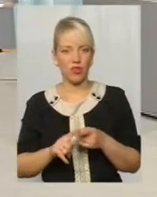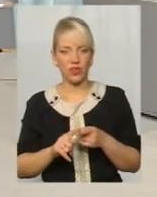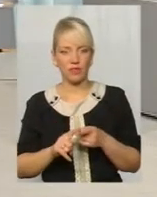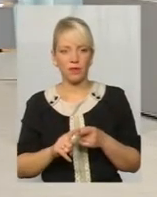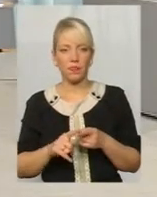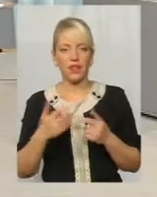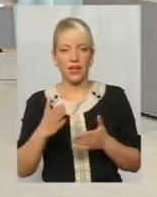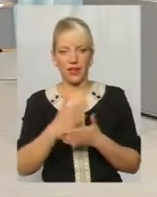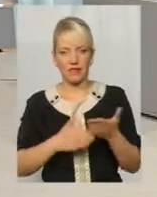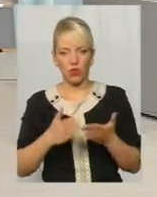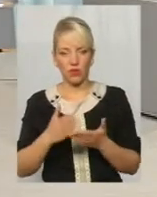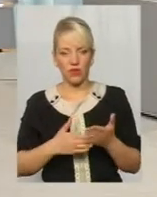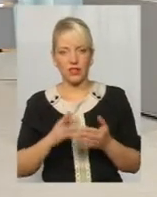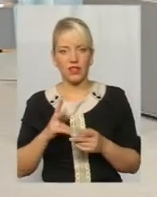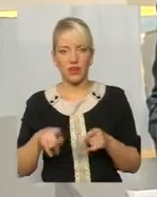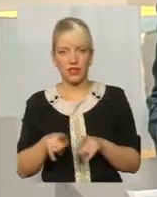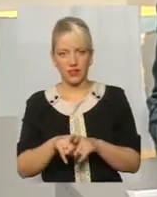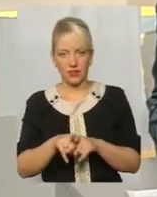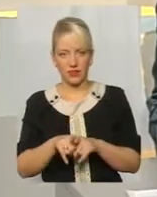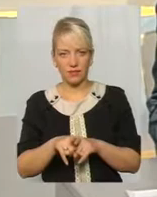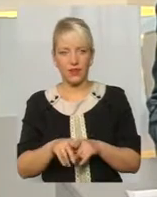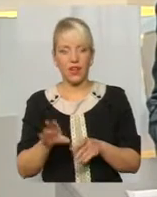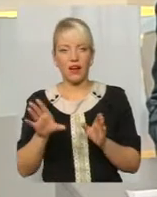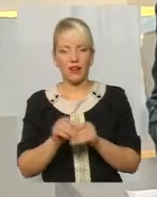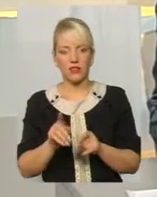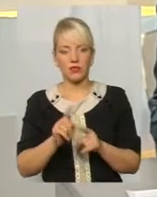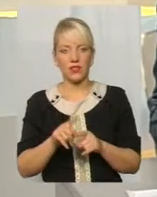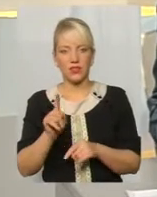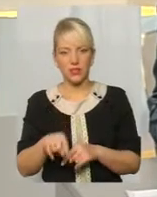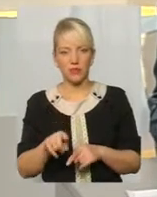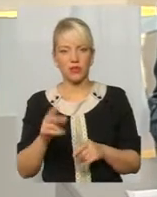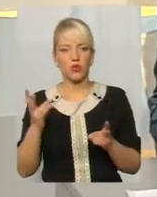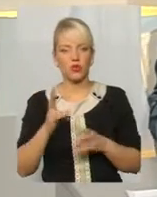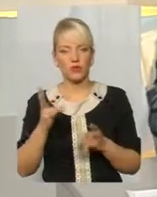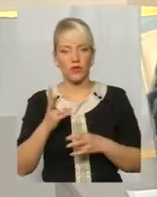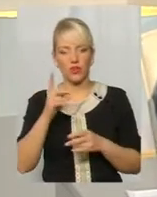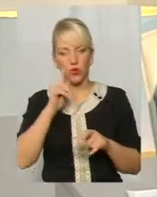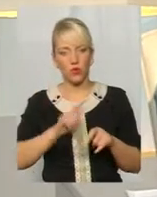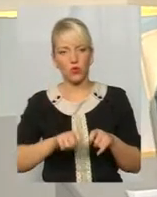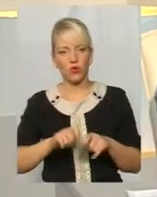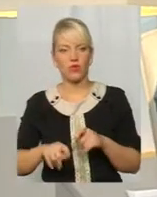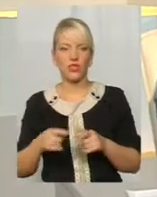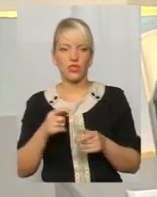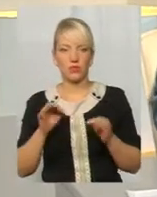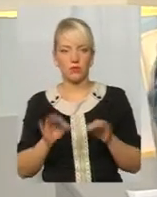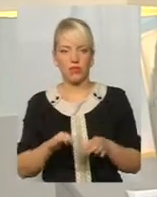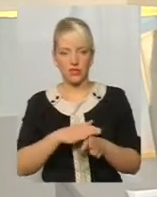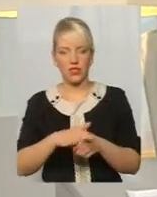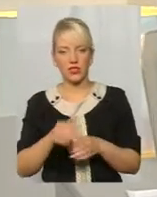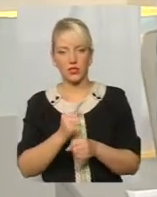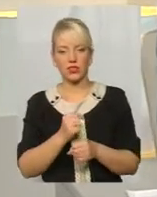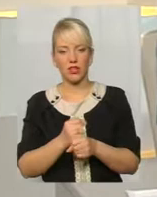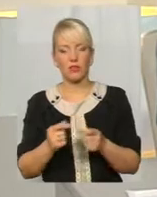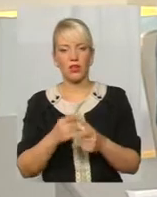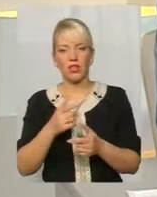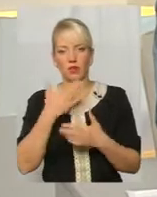суті ліквідовані як такі. Разом з тим, хтось же ж має контролювати, чи правильно здійснюється робота, чи нема